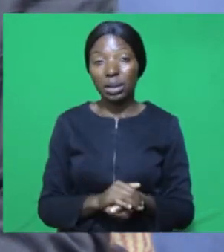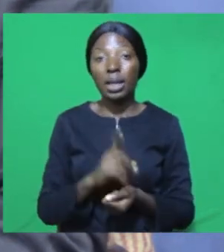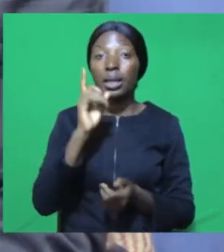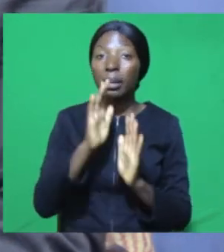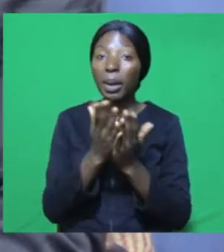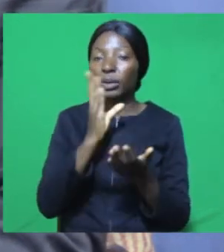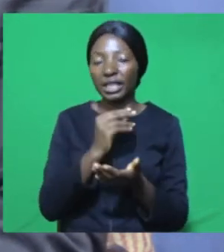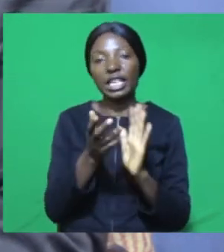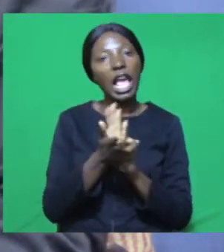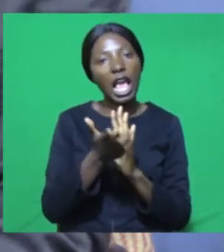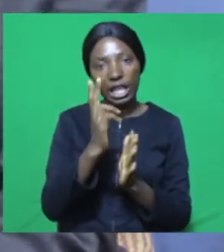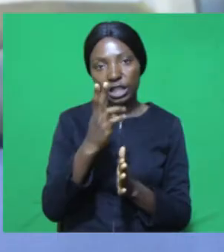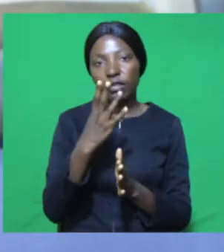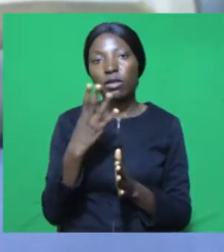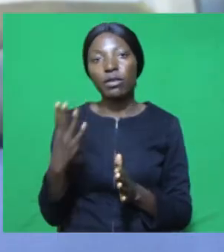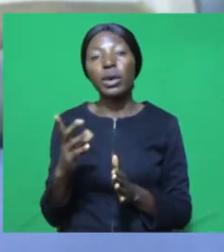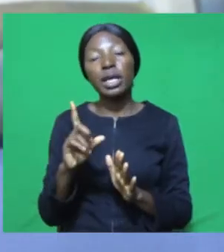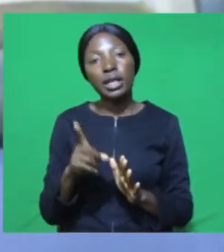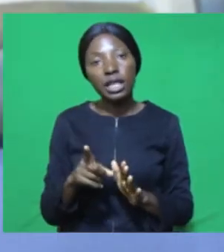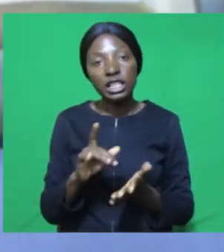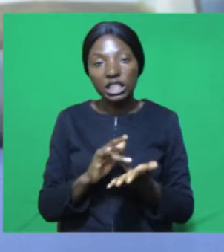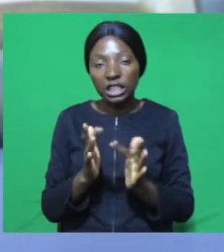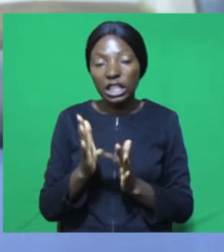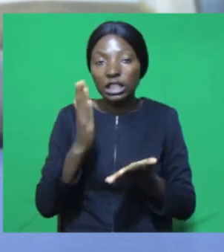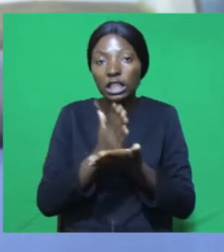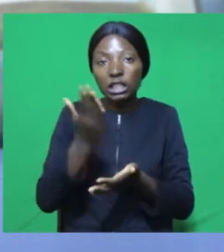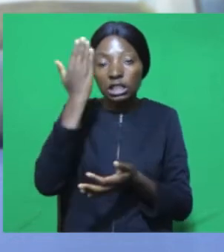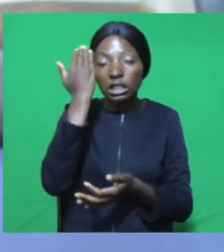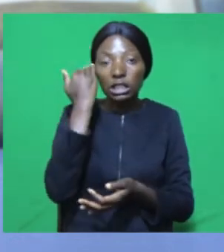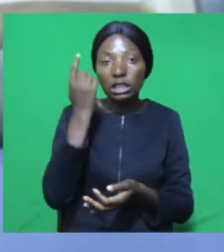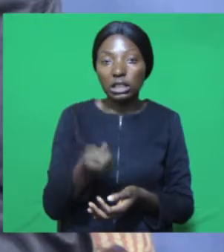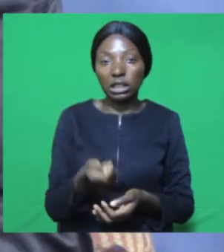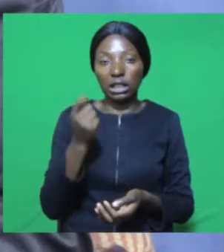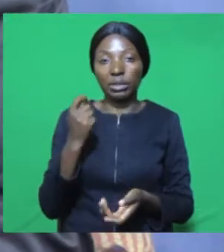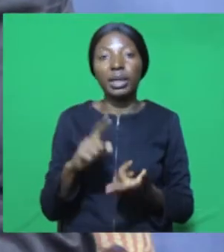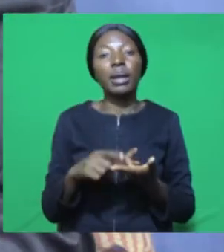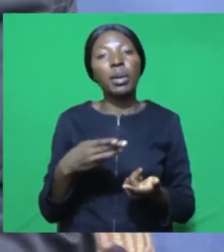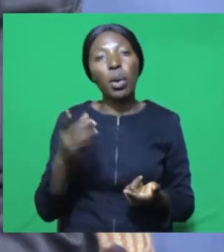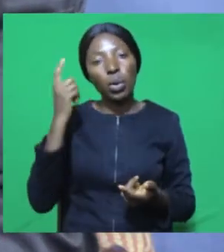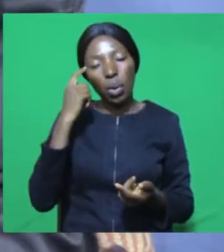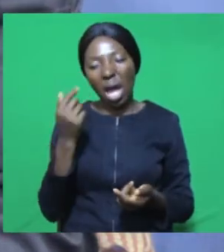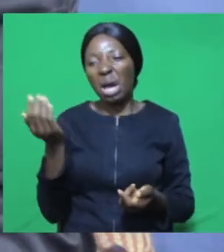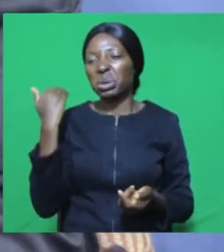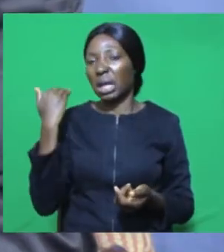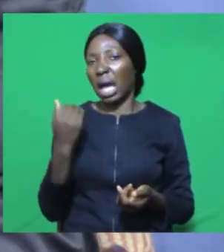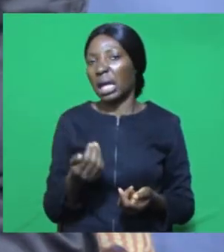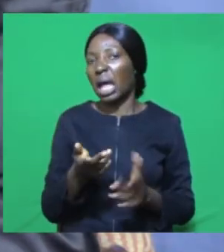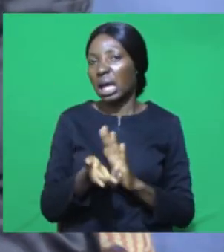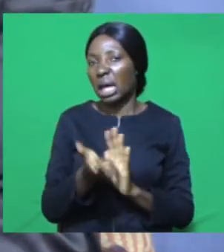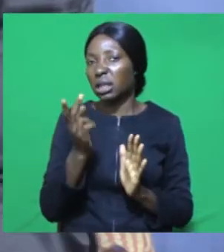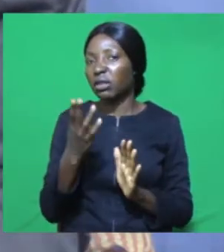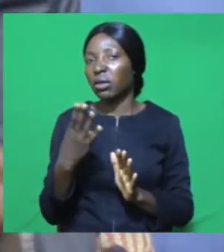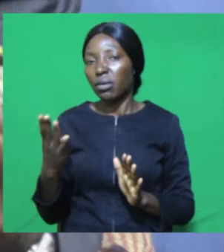ekutoti 1844 ndo zvakatoitika kudenga and 1844 vanhu vanotoziva kuti ndemarumwe zuro ayo century dzapfuura